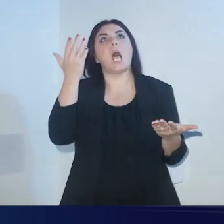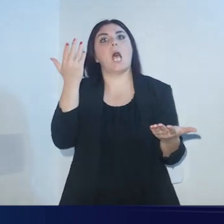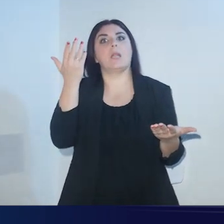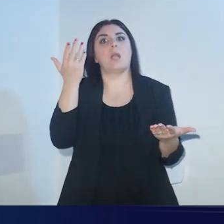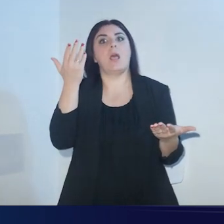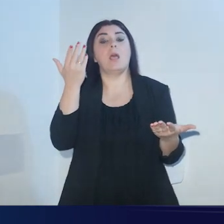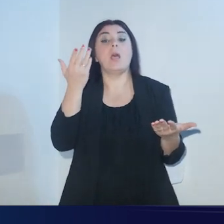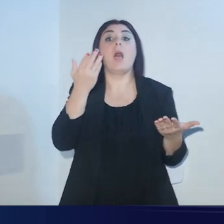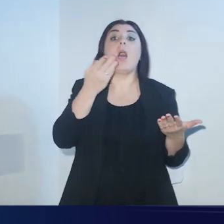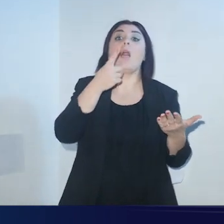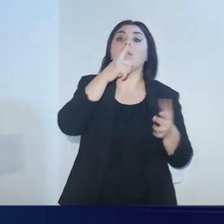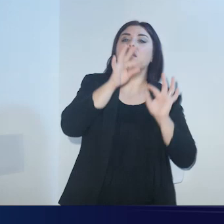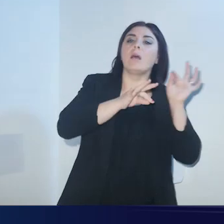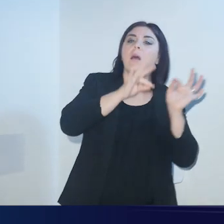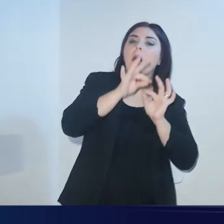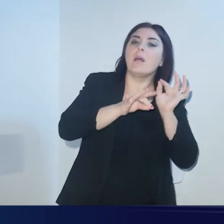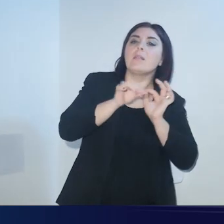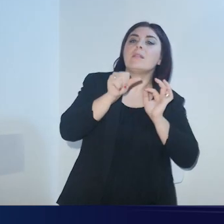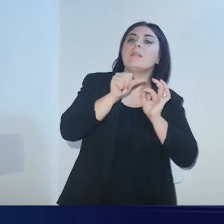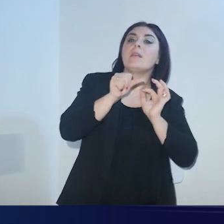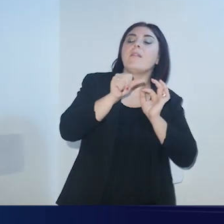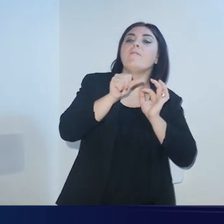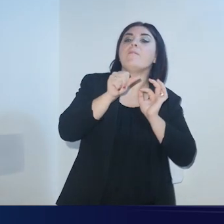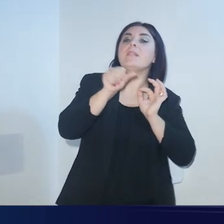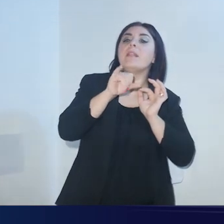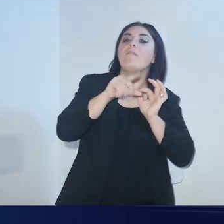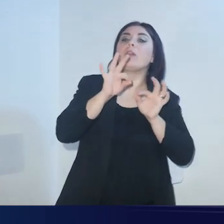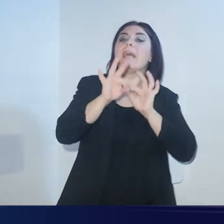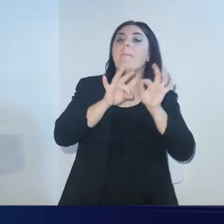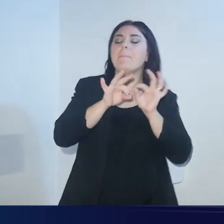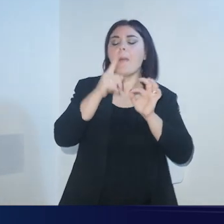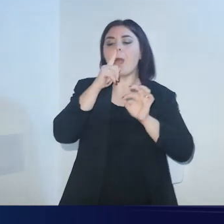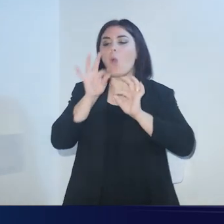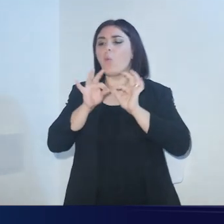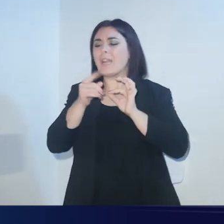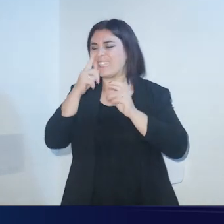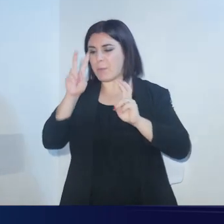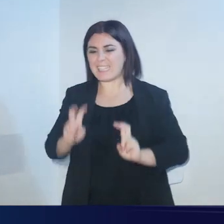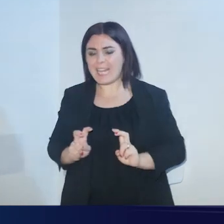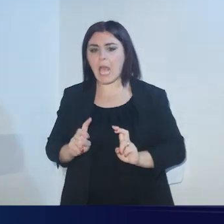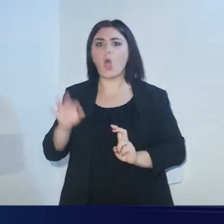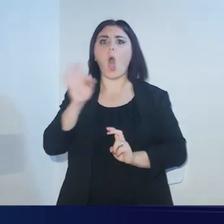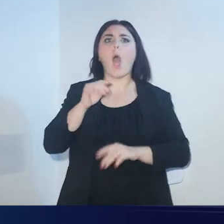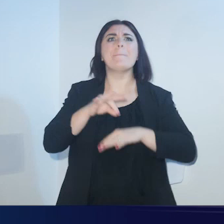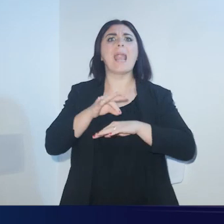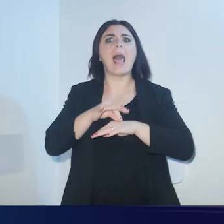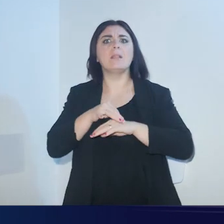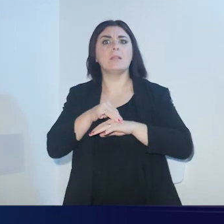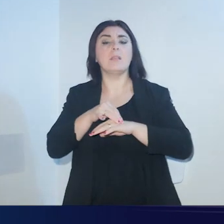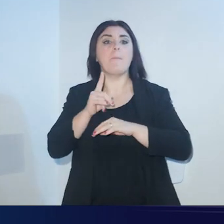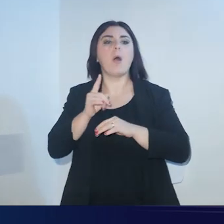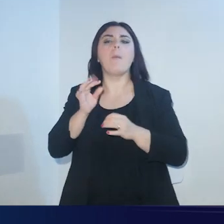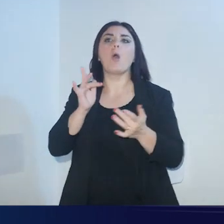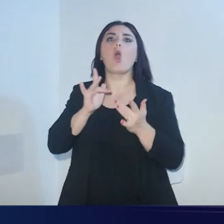alla silvoterapia per la cura dello stress e per la cura di alcune malattie a